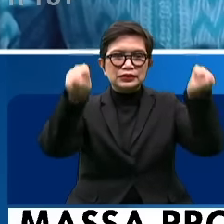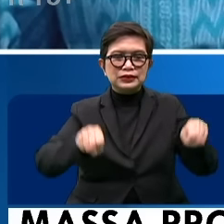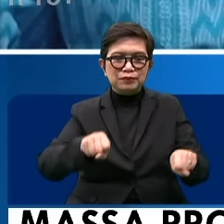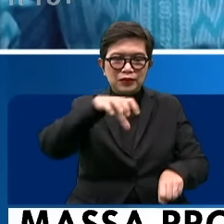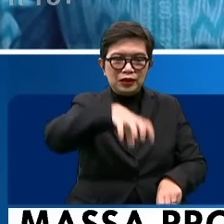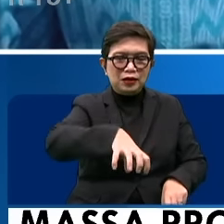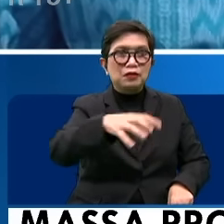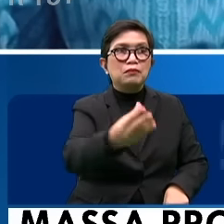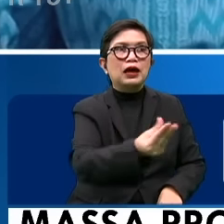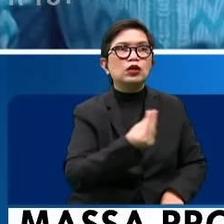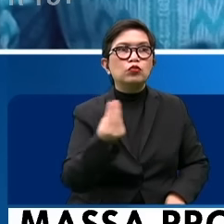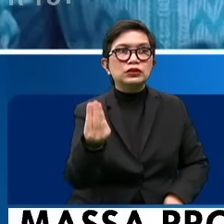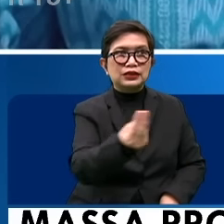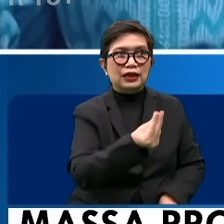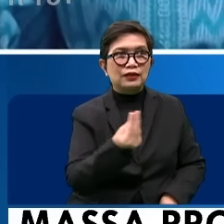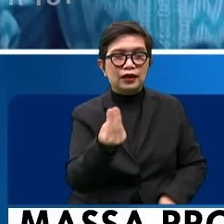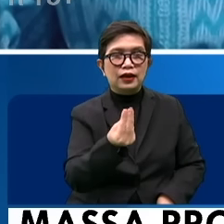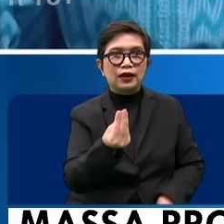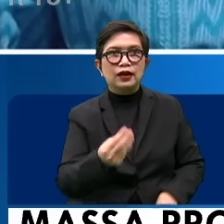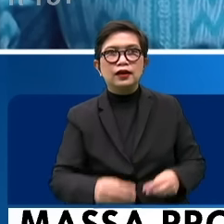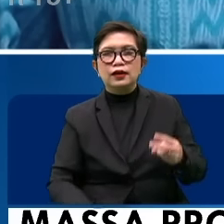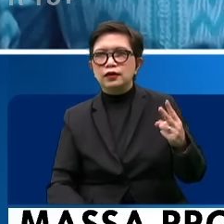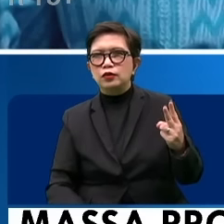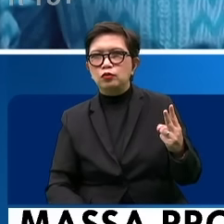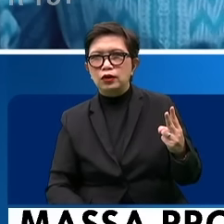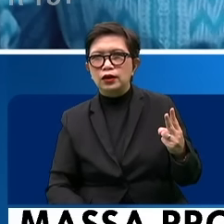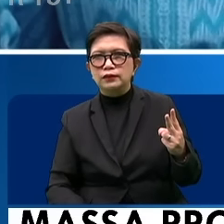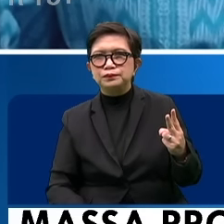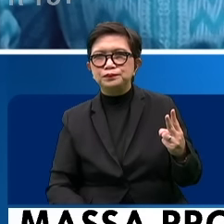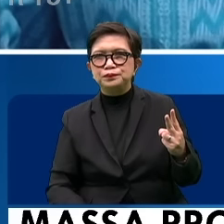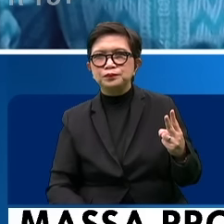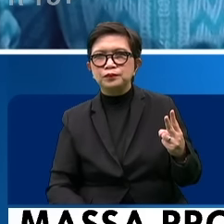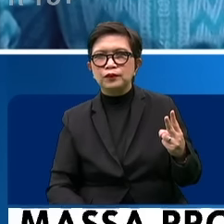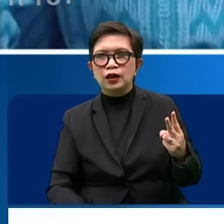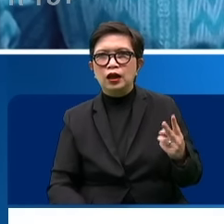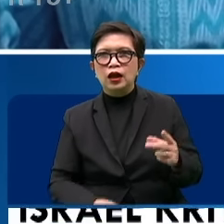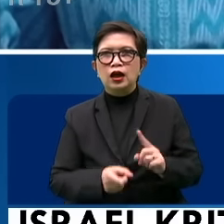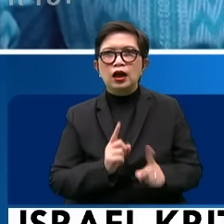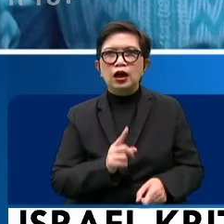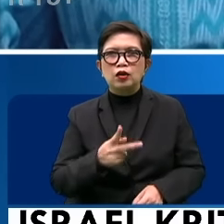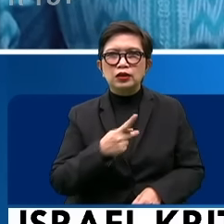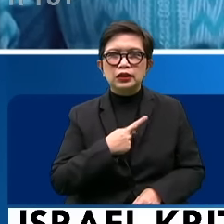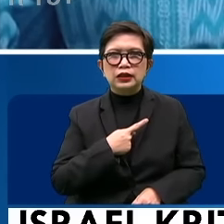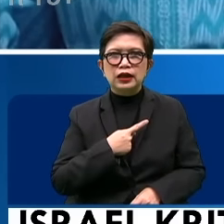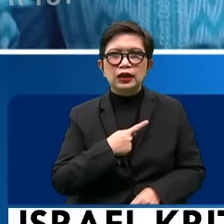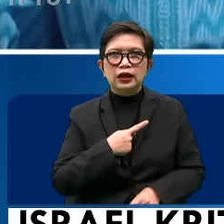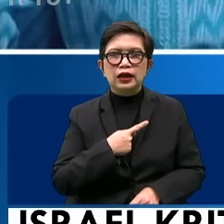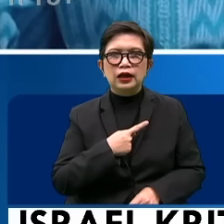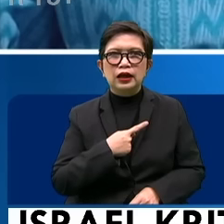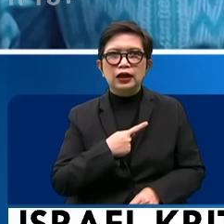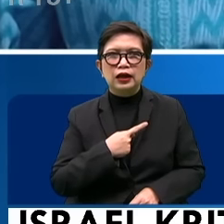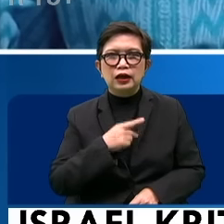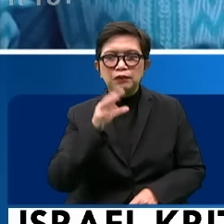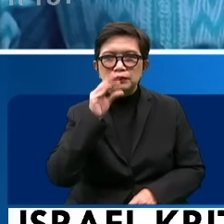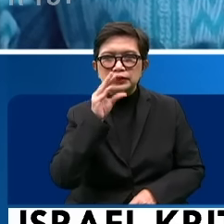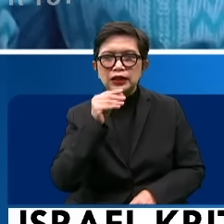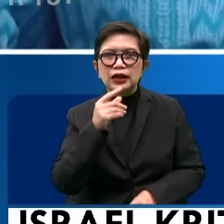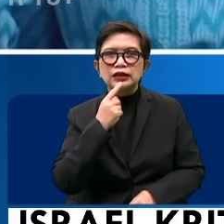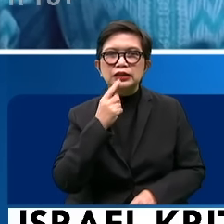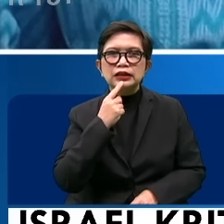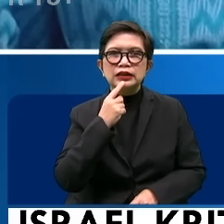dengan masalah hiburan. Yang kedua adalah bahwa kalau kita bicara Wisman, tentu kita juga bicara hiburan.